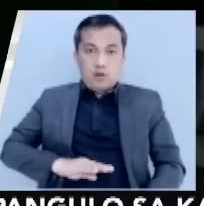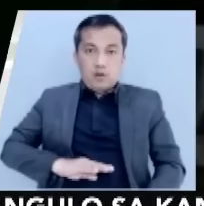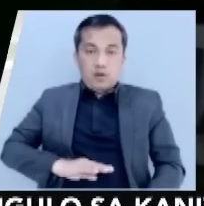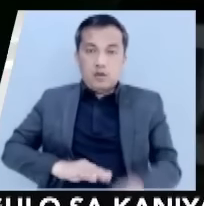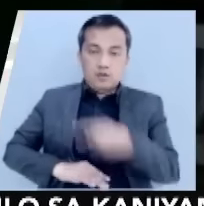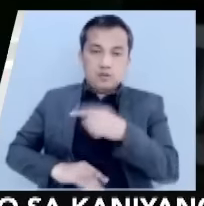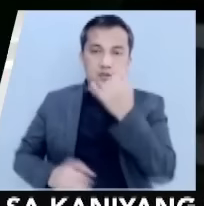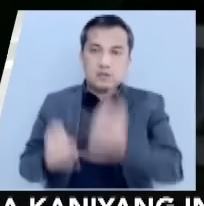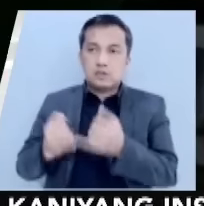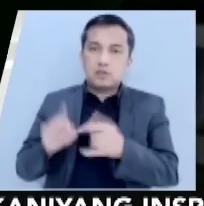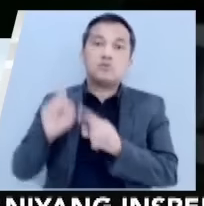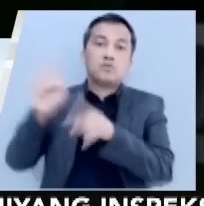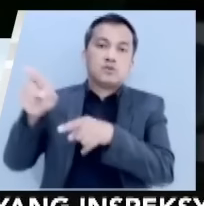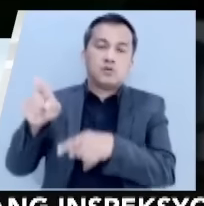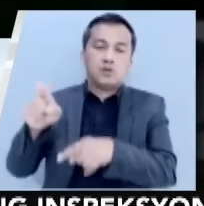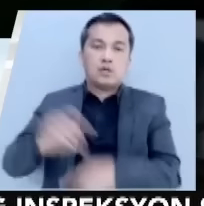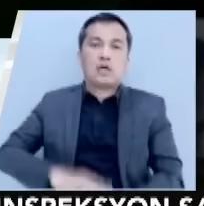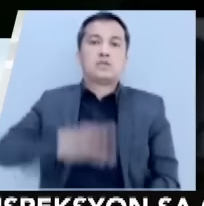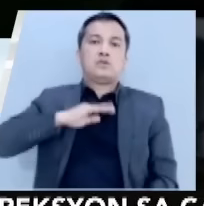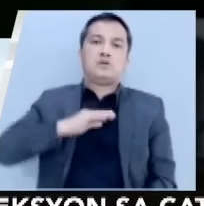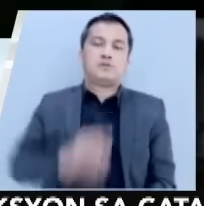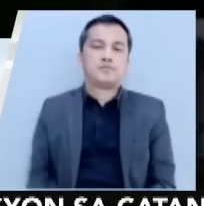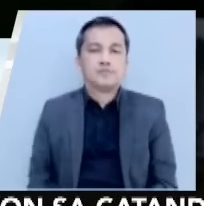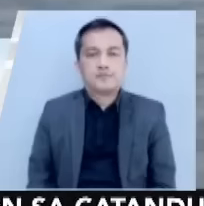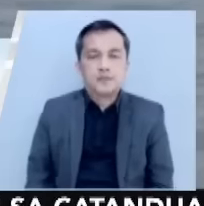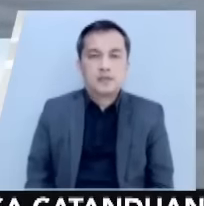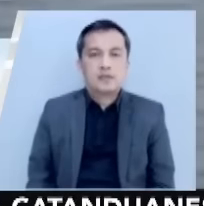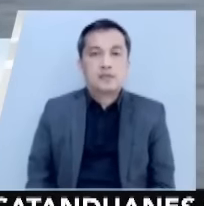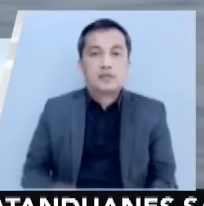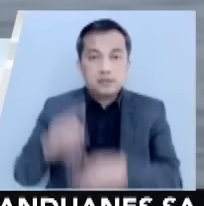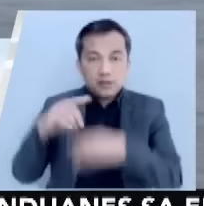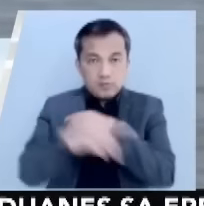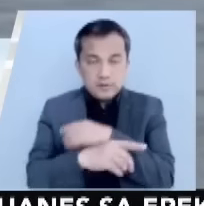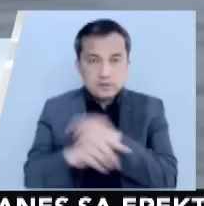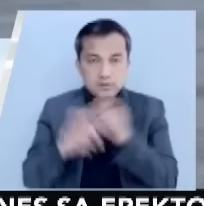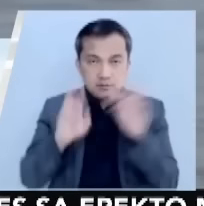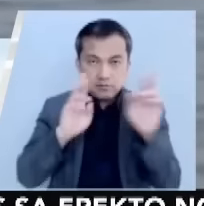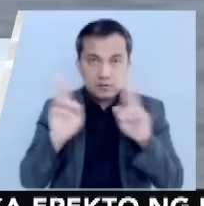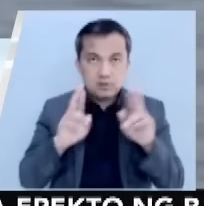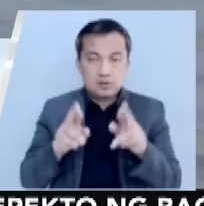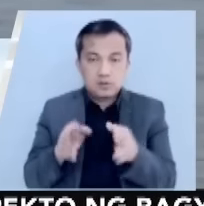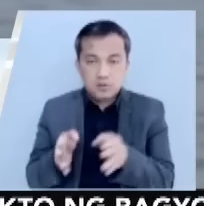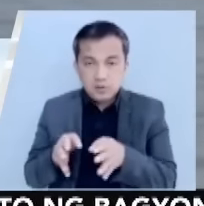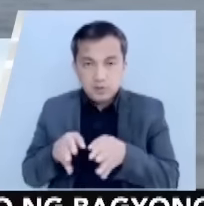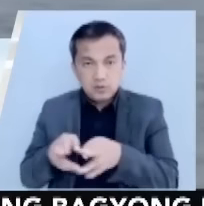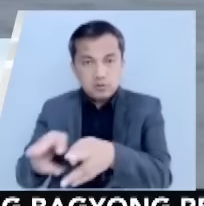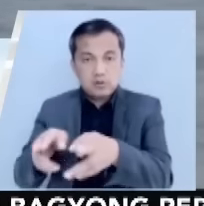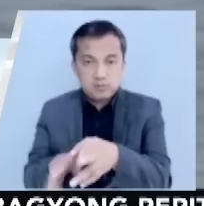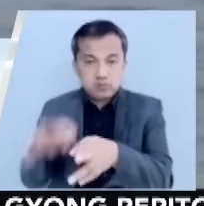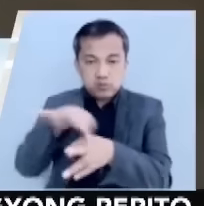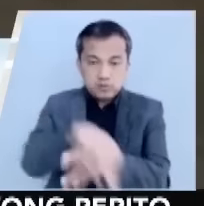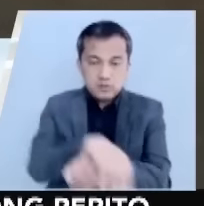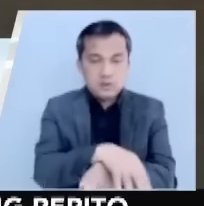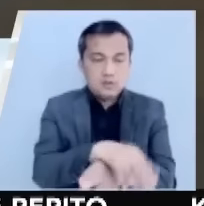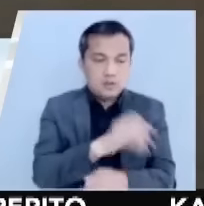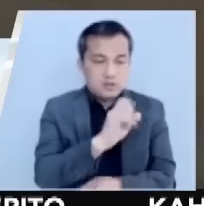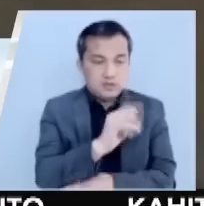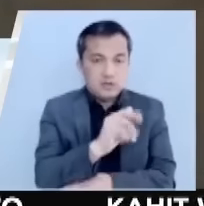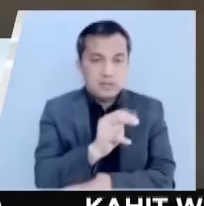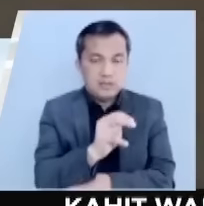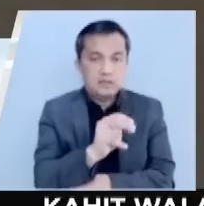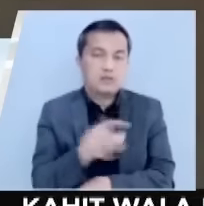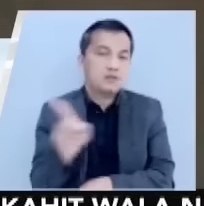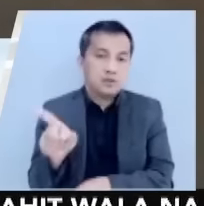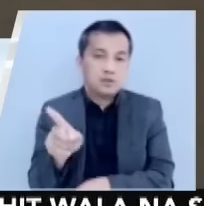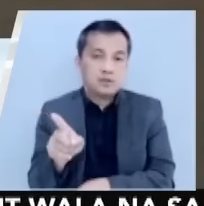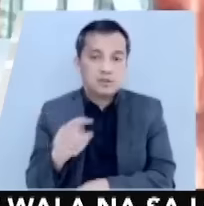na. Naka-alerto na rin ang lungsod ng Dagupan. Sakaling umapaw ang Pantal River, nakarugtong ng Chinookalan River. Sa Calasiao